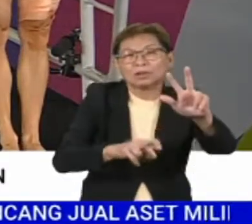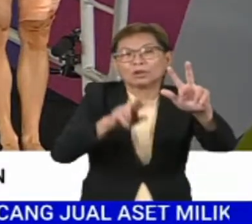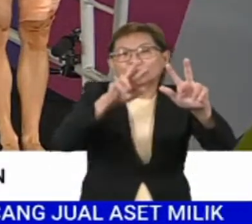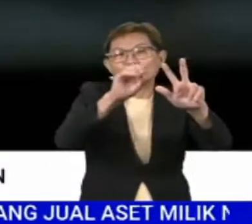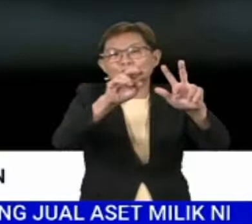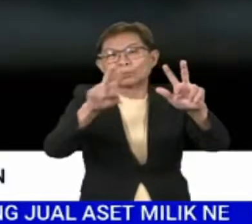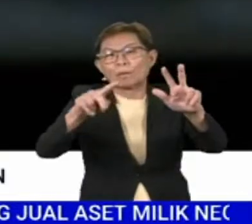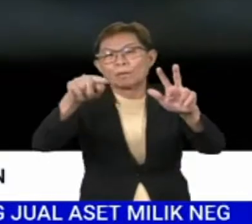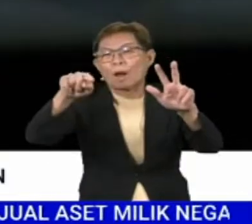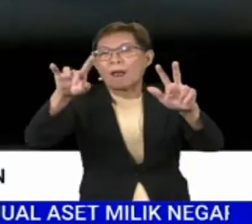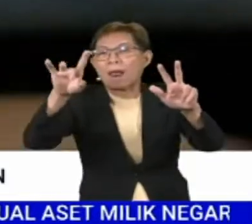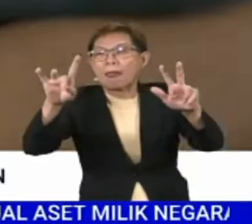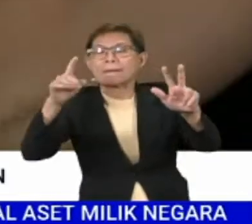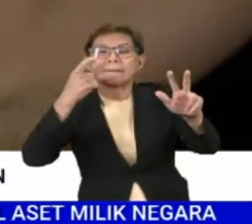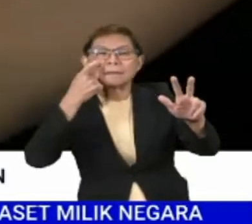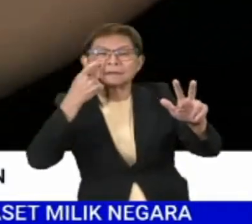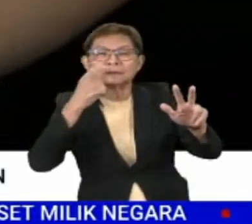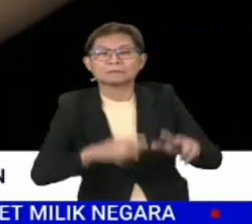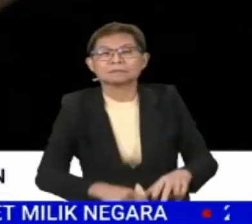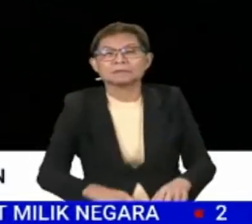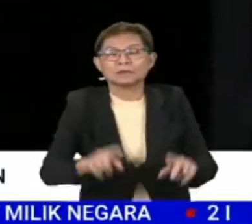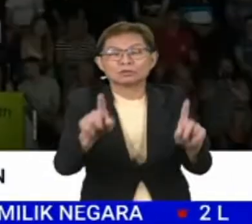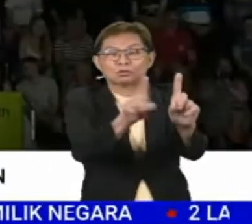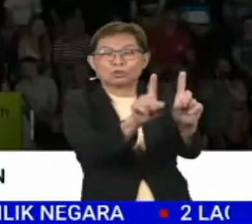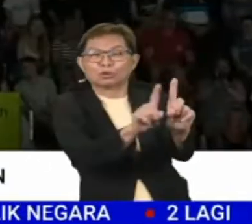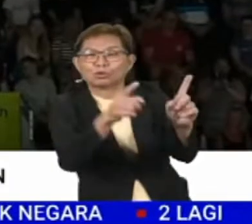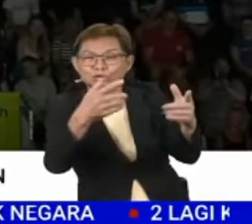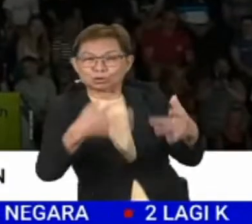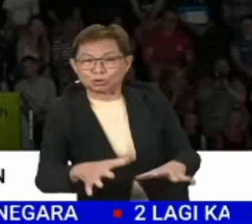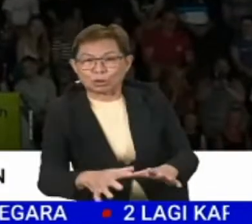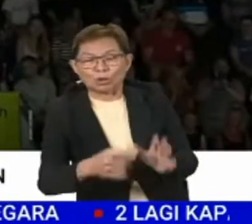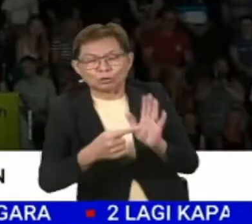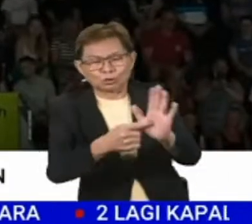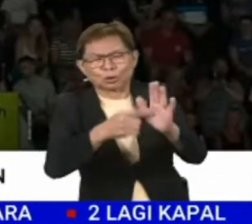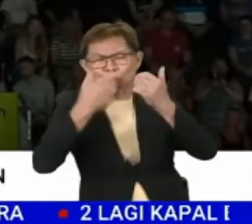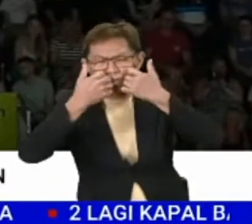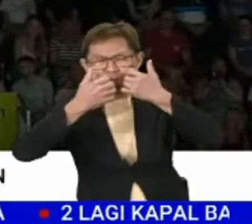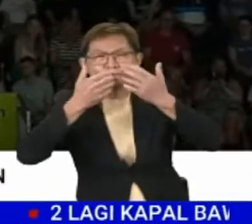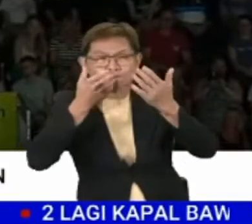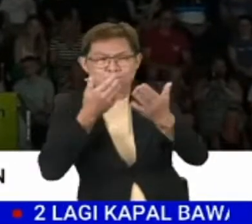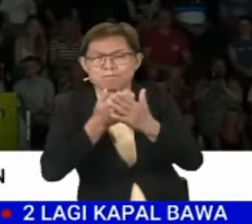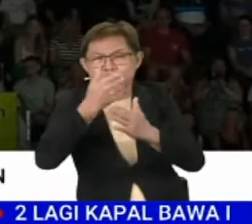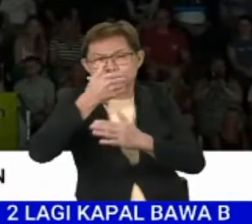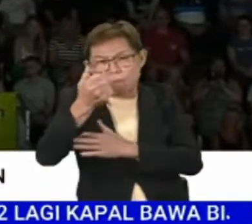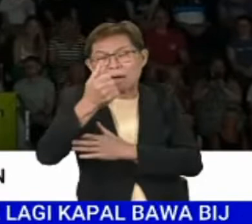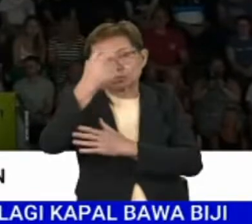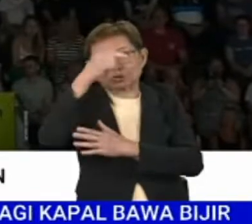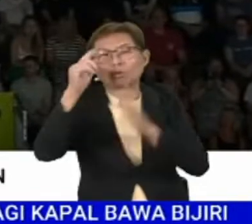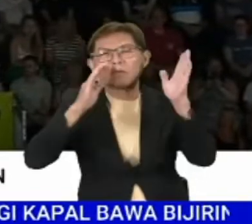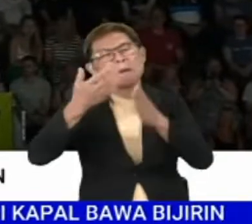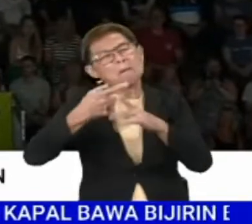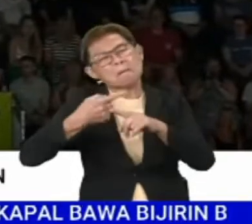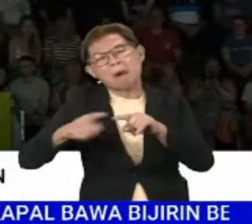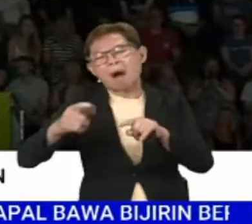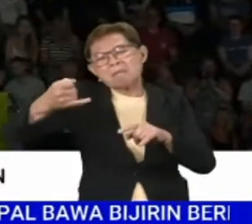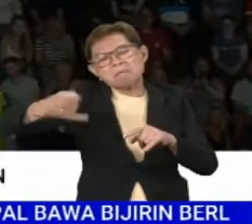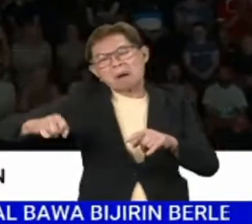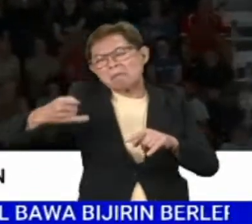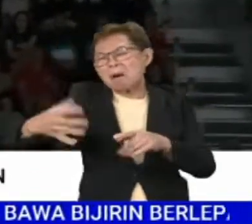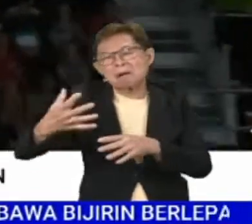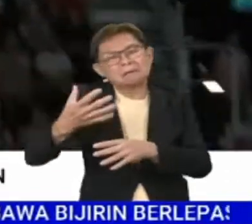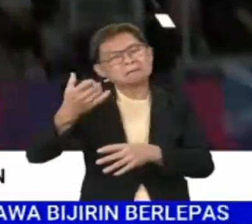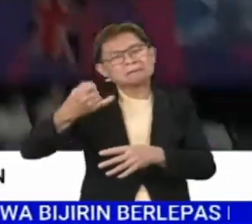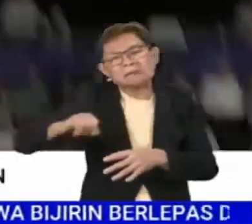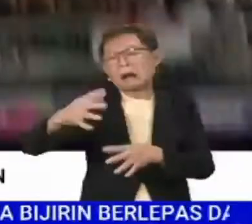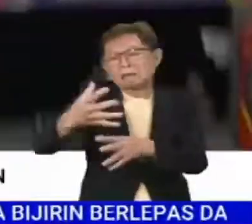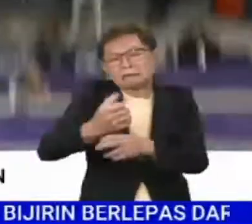perpuluhan 82 m dipasangkan itu dilihat telah memberikan persembahan terbaik buat negara namun masih gagal untuk mengajarkan